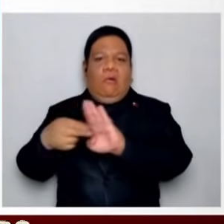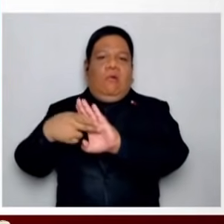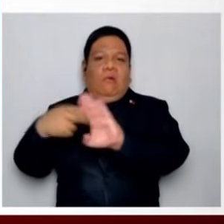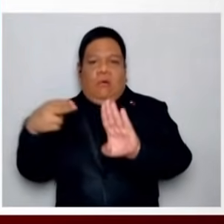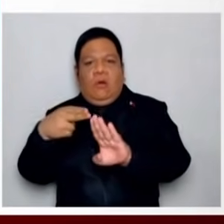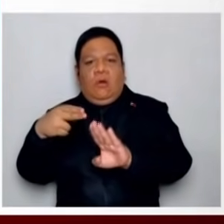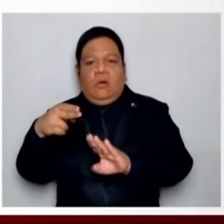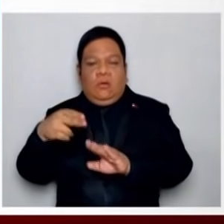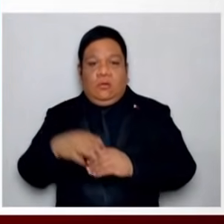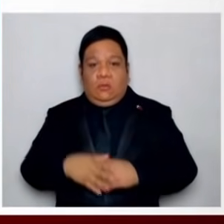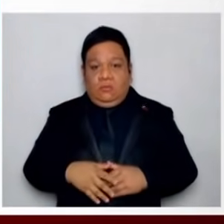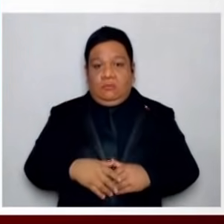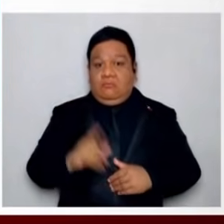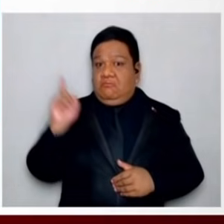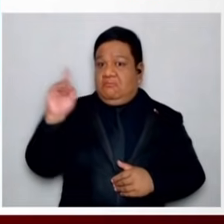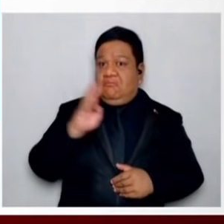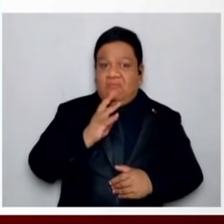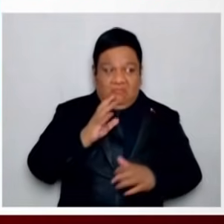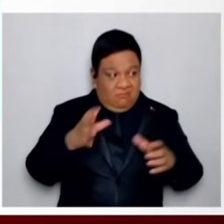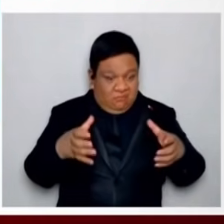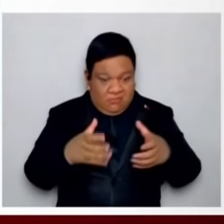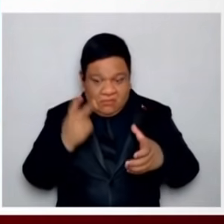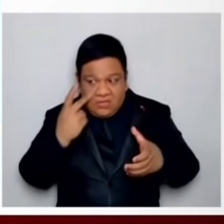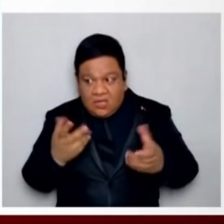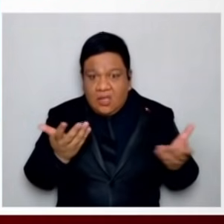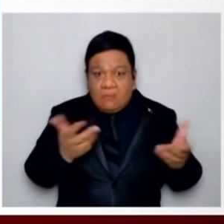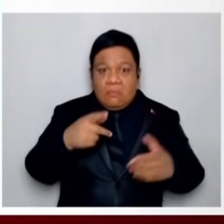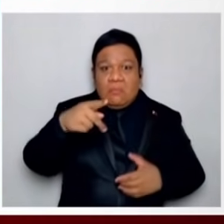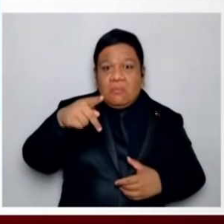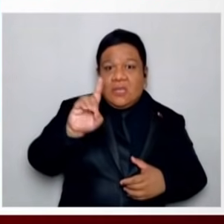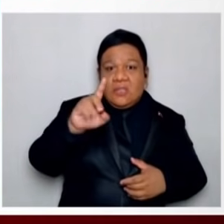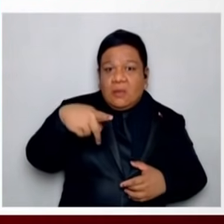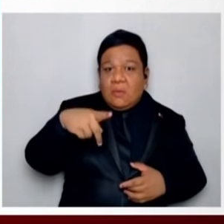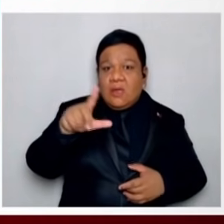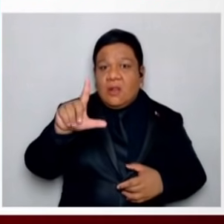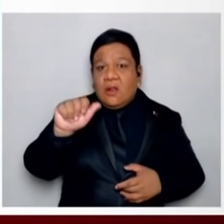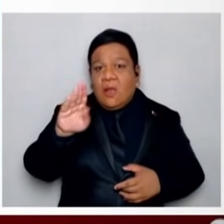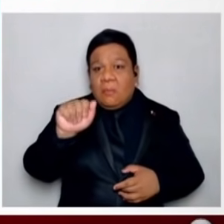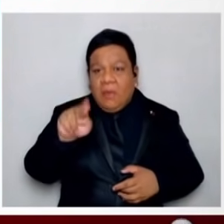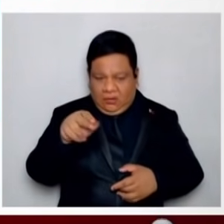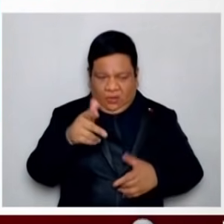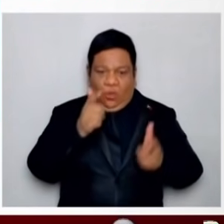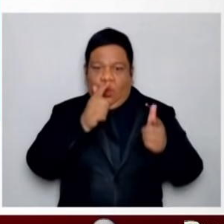dead, di ba? Parang what happened? Kasi parang